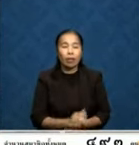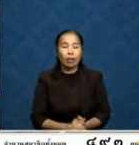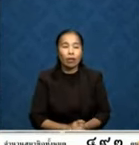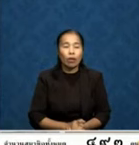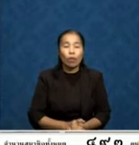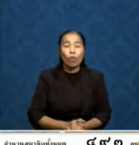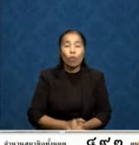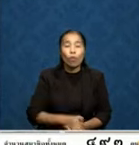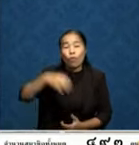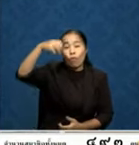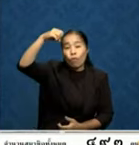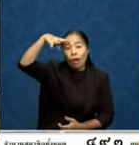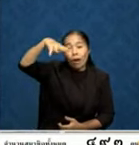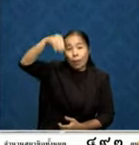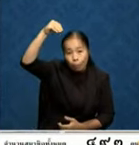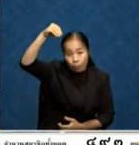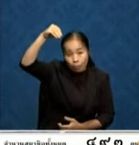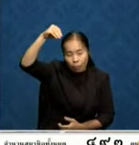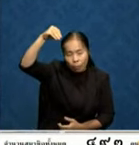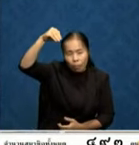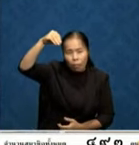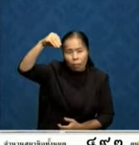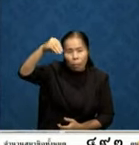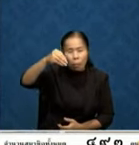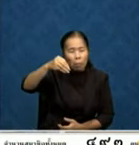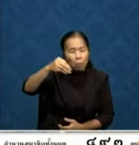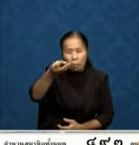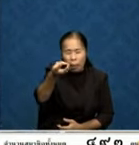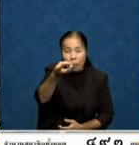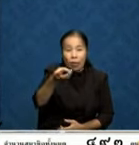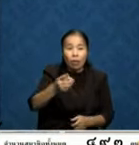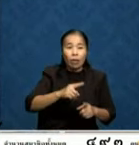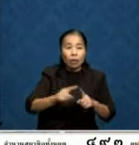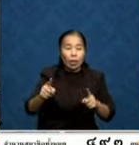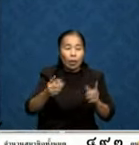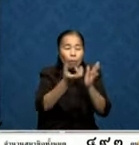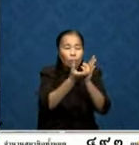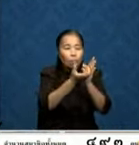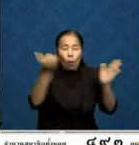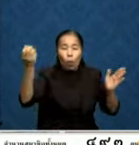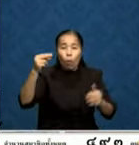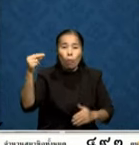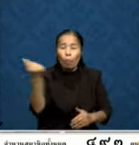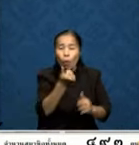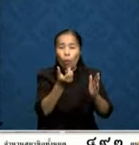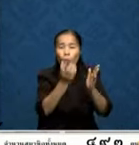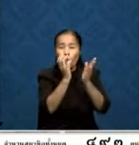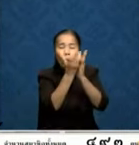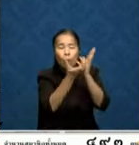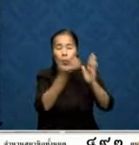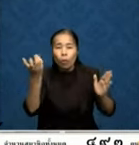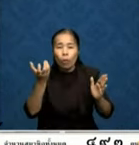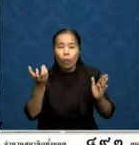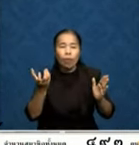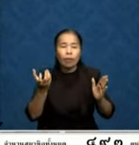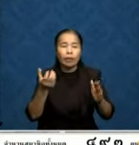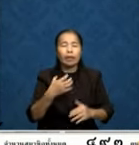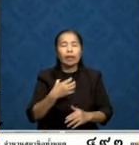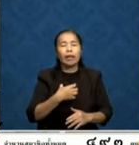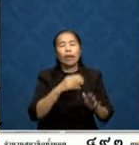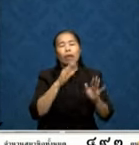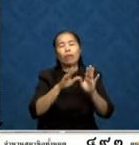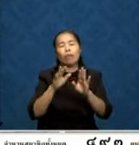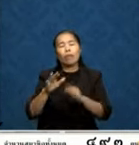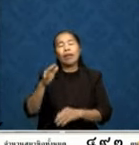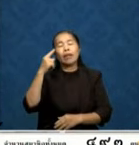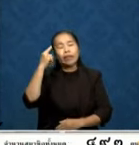ไฟดับบ่อยแต่เวลาปลดหม้อก็ปลดบ่อยปลดเร็วเหลือเกินแต่ตอนนี้ก็ฝากท่านประธานผ่าน